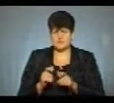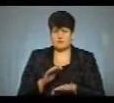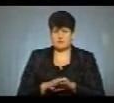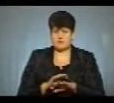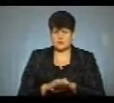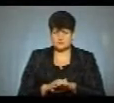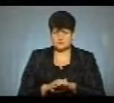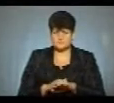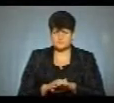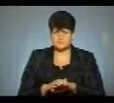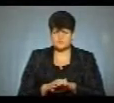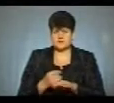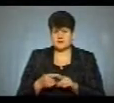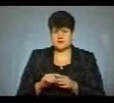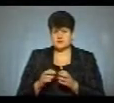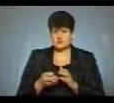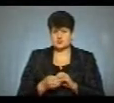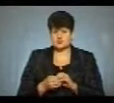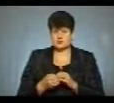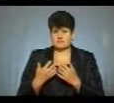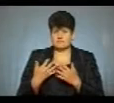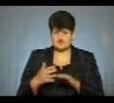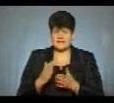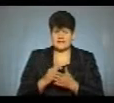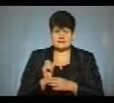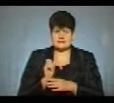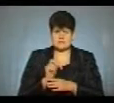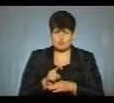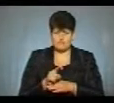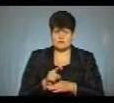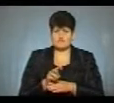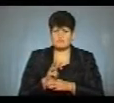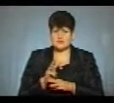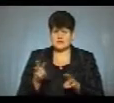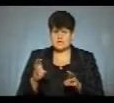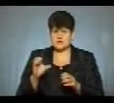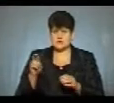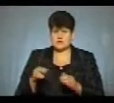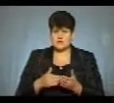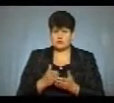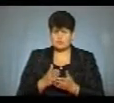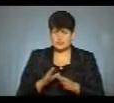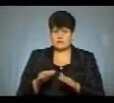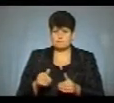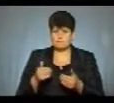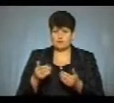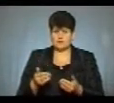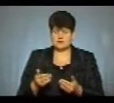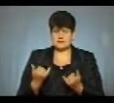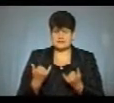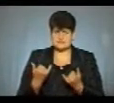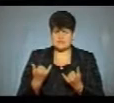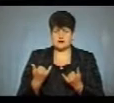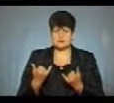банках. Ця сума вже замовлена перед Міністерством соціальної політики. Разом з тим, і подані зараз в